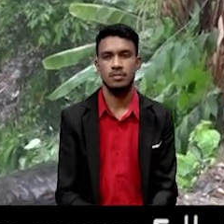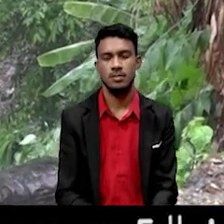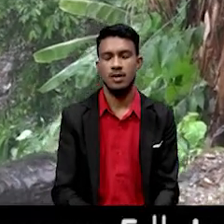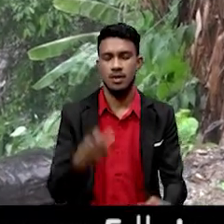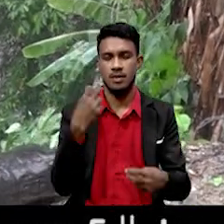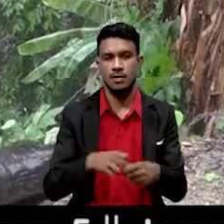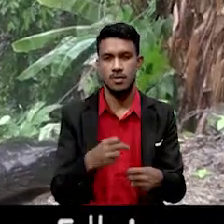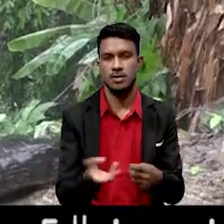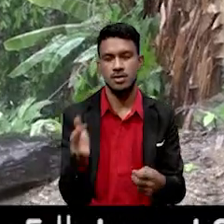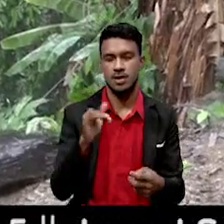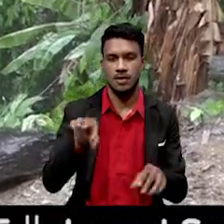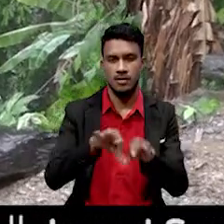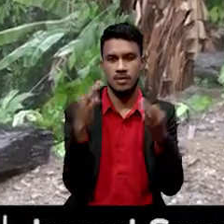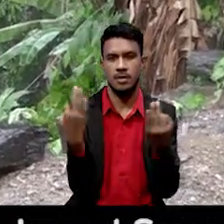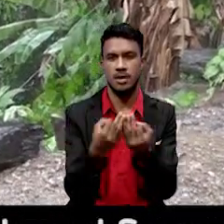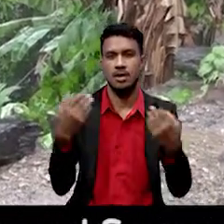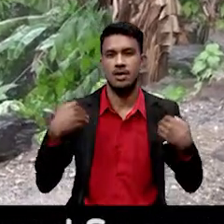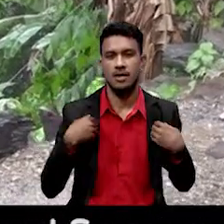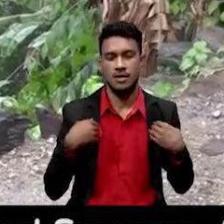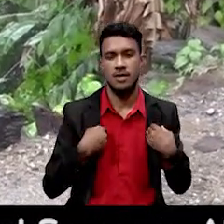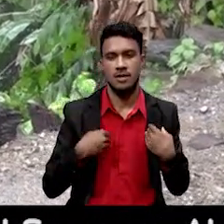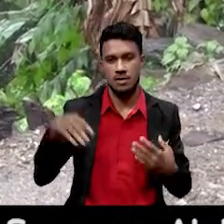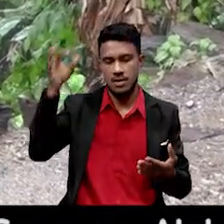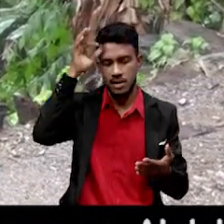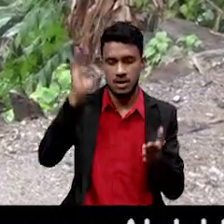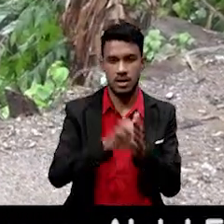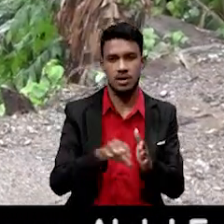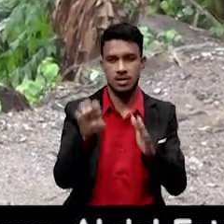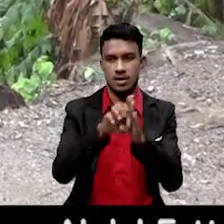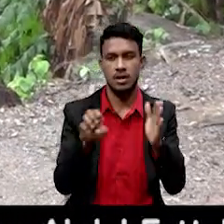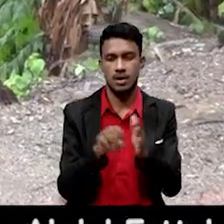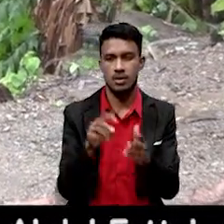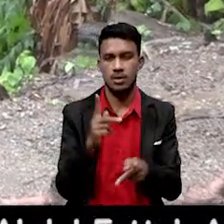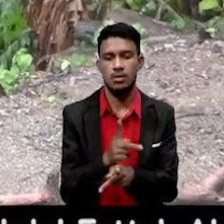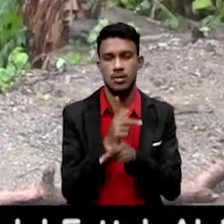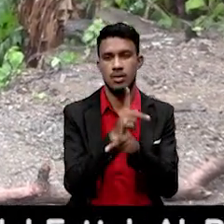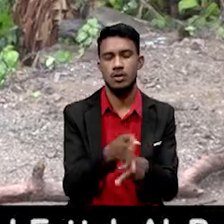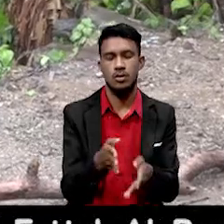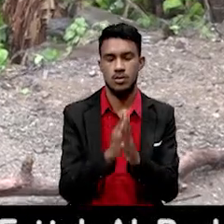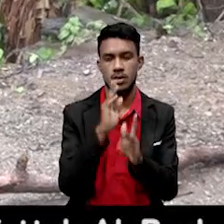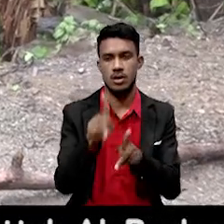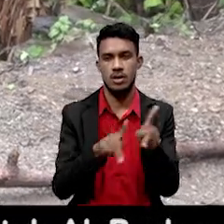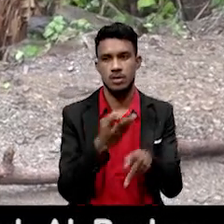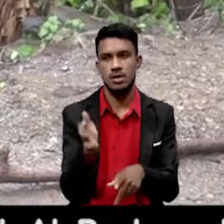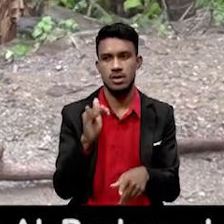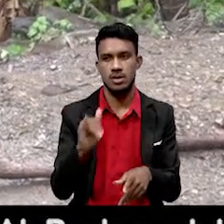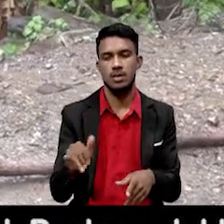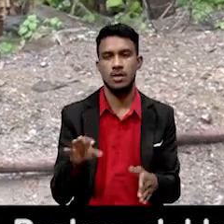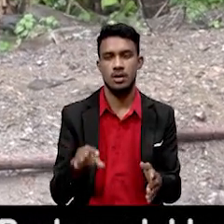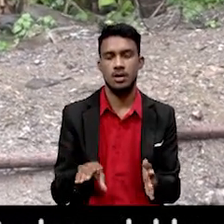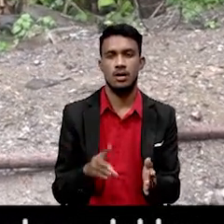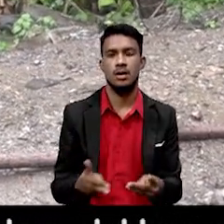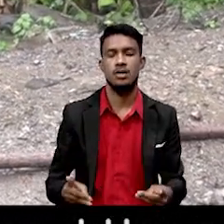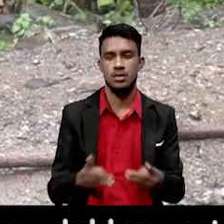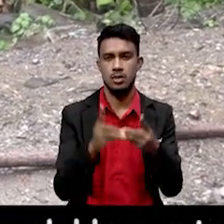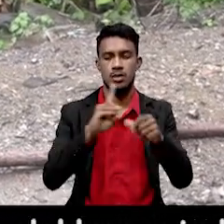Perkupasan sirene be familia ne iha Sekretário Estado de Proteção Civil, Russo atu comunidade Sira, nebe afetado husi